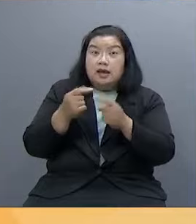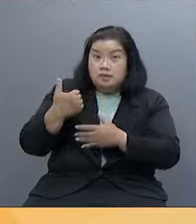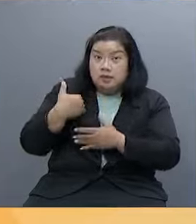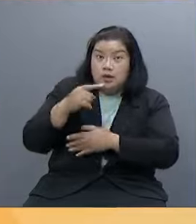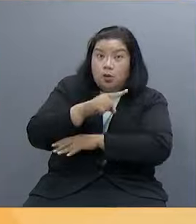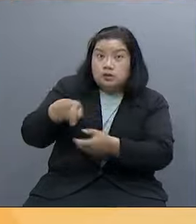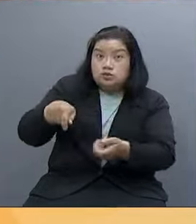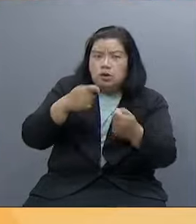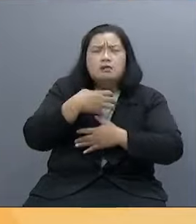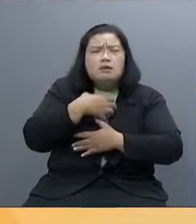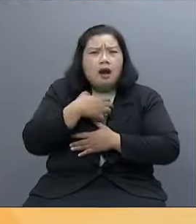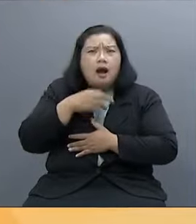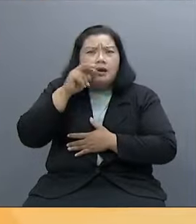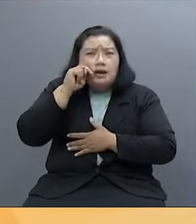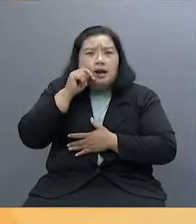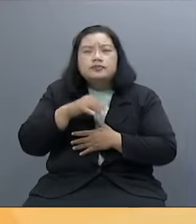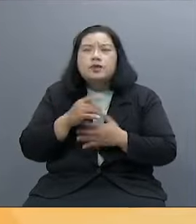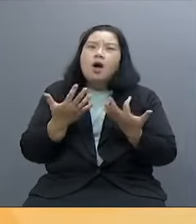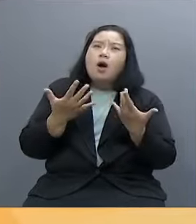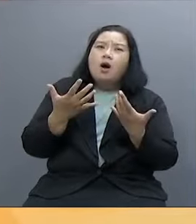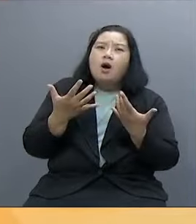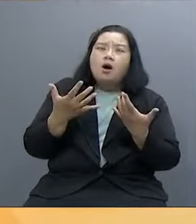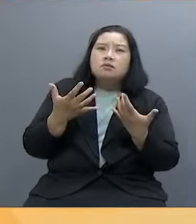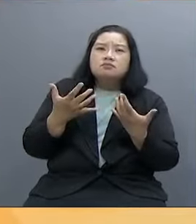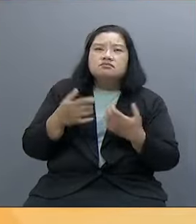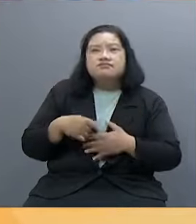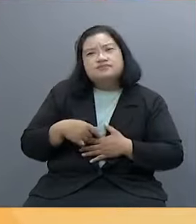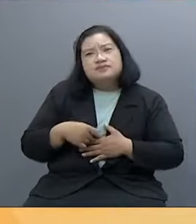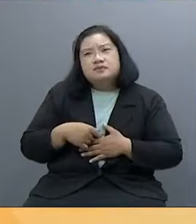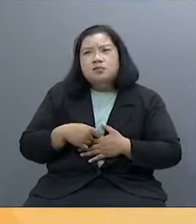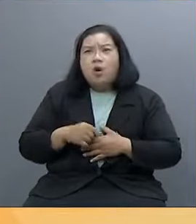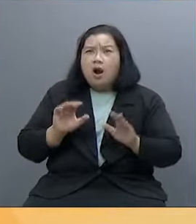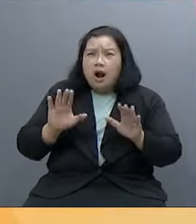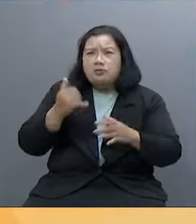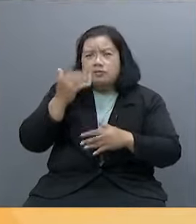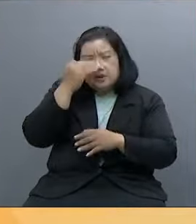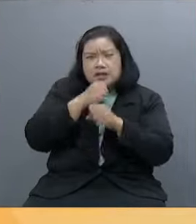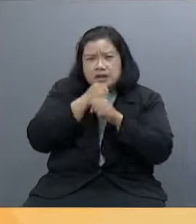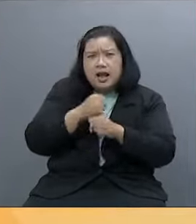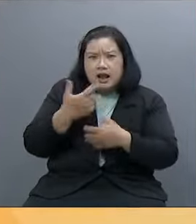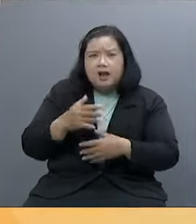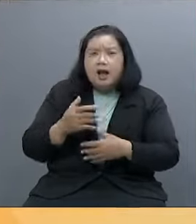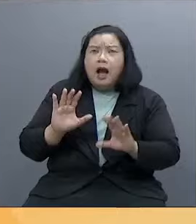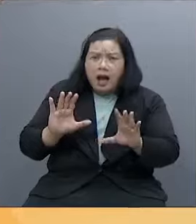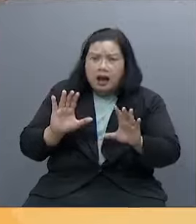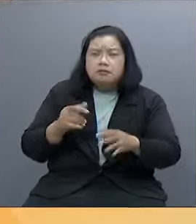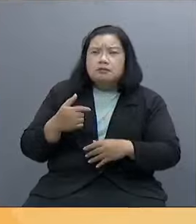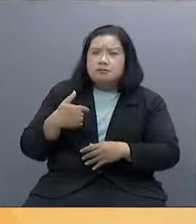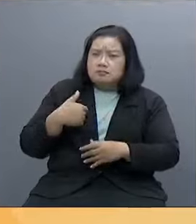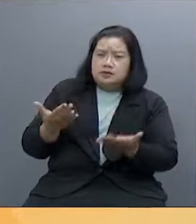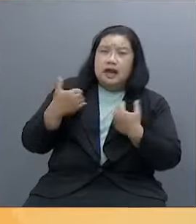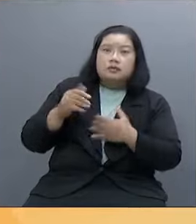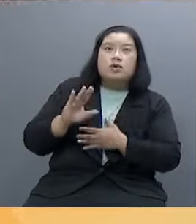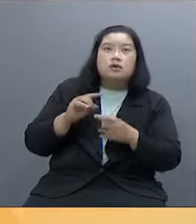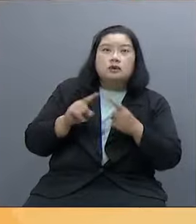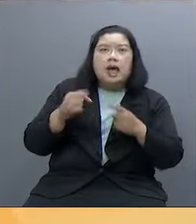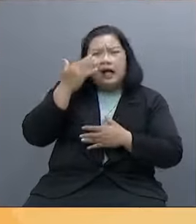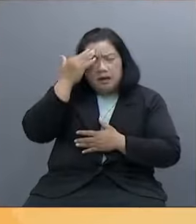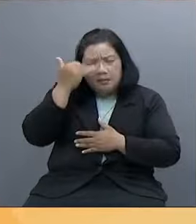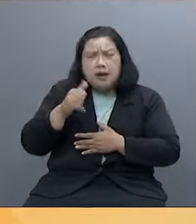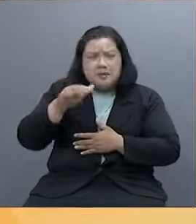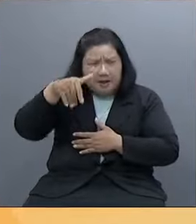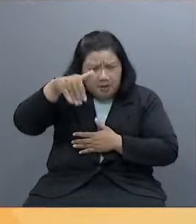าดน้ำเดินออกไปปรากฏว่าเจ็บใจบอกว่าอย่าสาดอย่าสาดผู้เฒ่าอย่าสาดนะจริงๆเอ้าก็มีหัวใจก็อยากเล่น